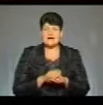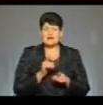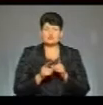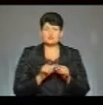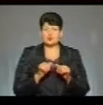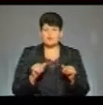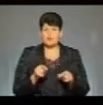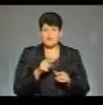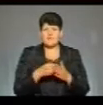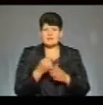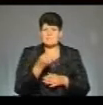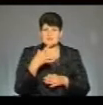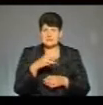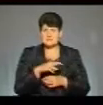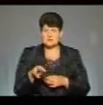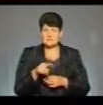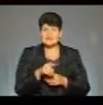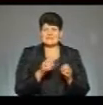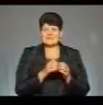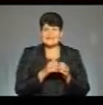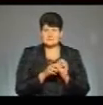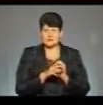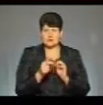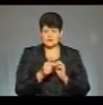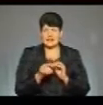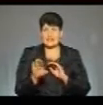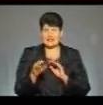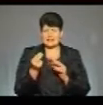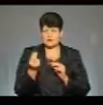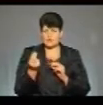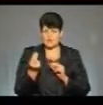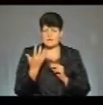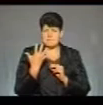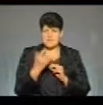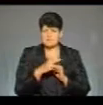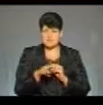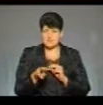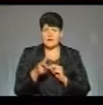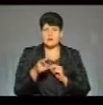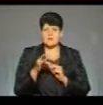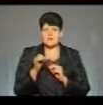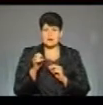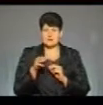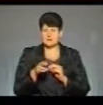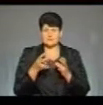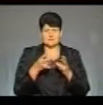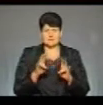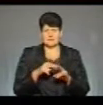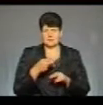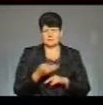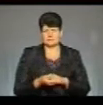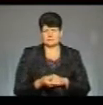Його вартість 15 мільйонів, з них 10 мільйонів гривень – кредитних коштів і 5 мільйонів – грантових, які не потребують